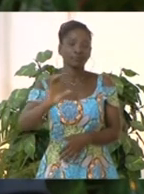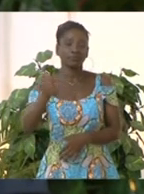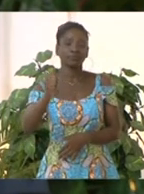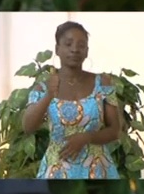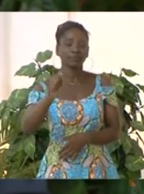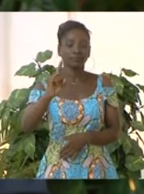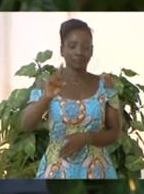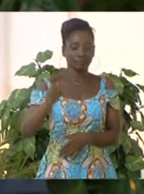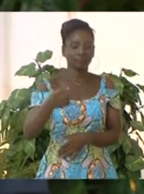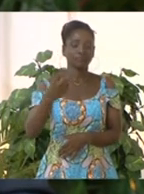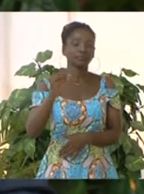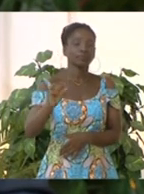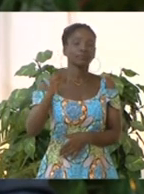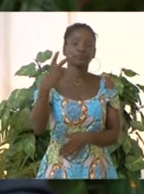1,02%.